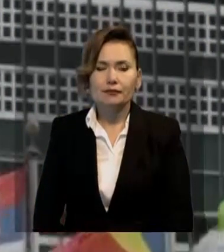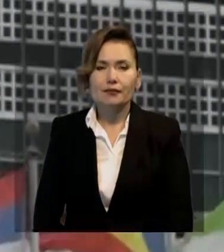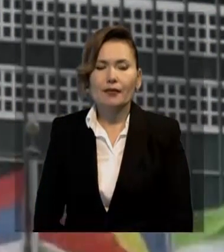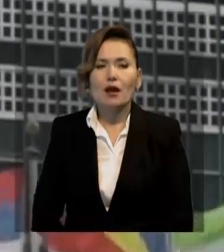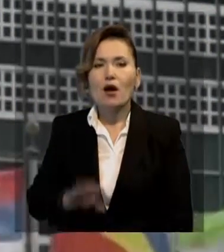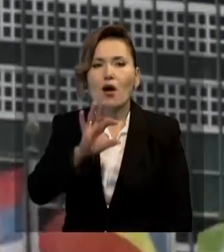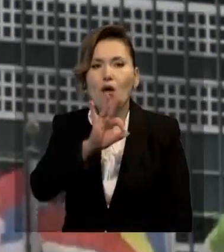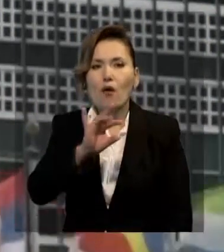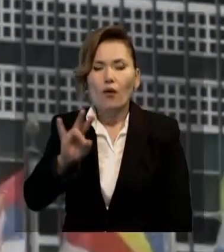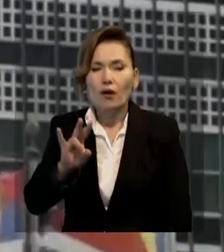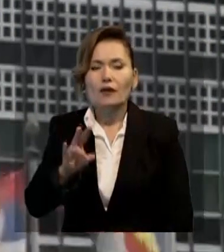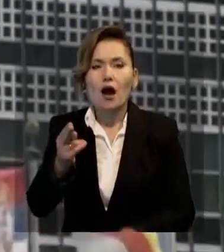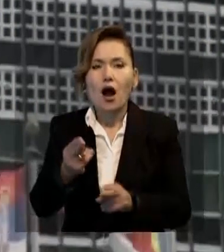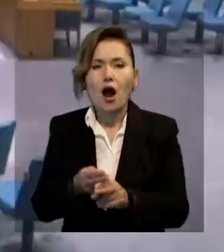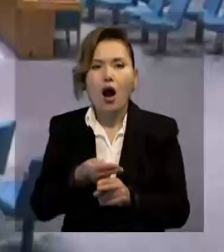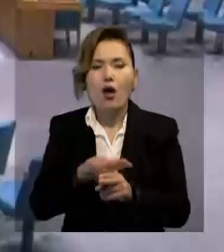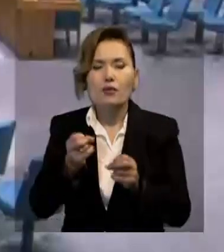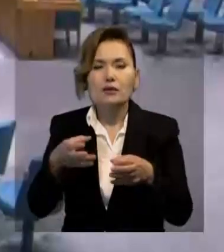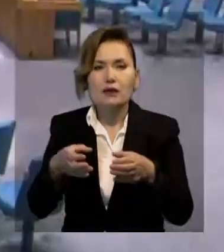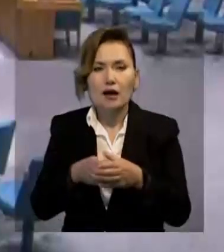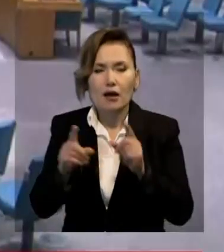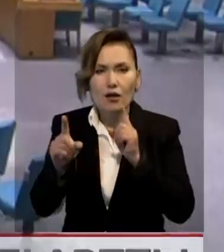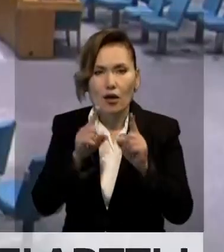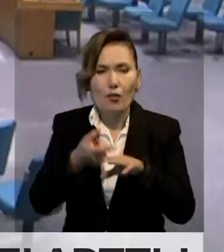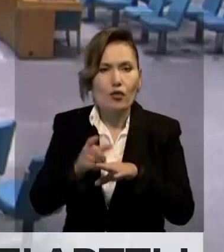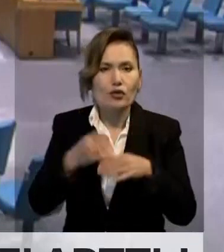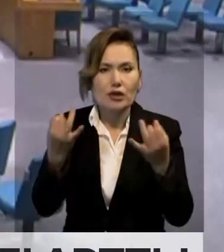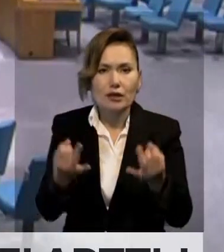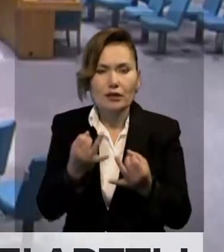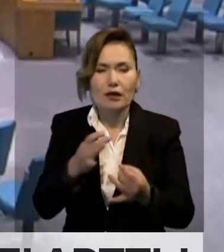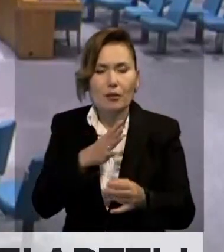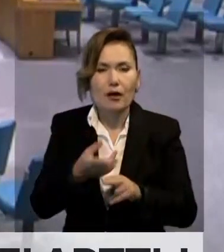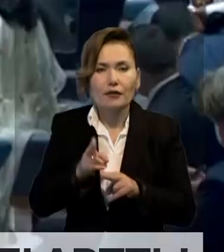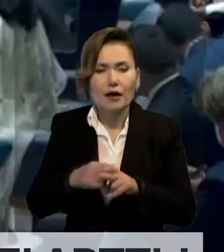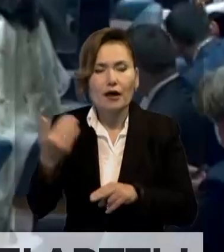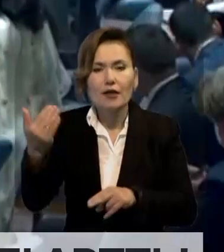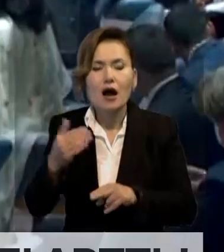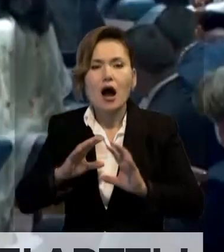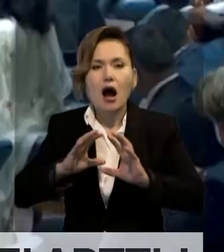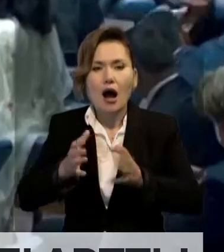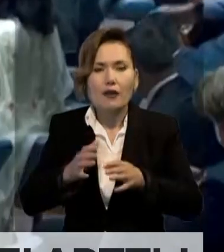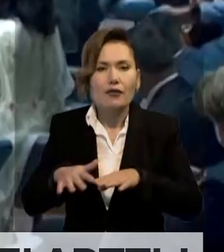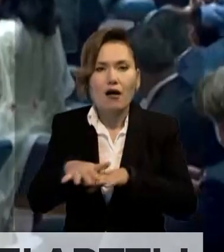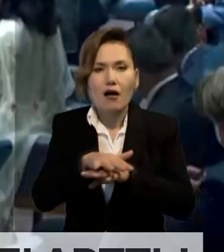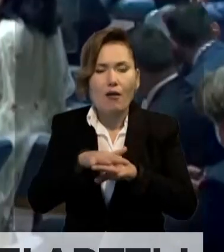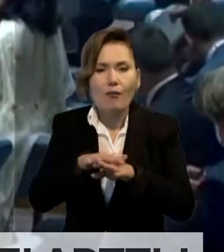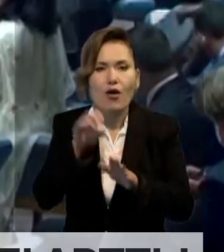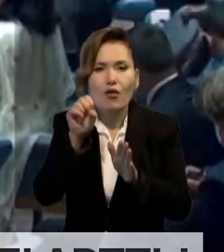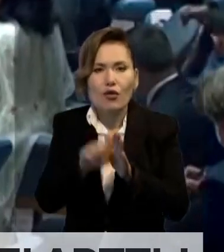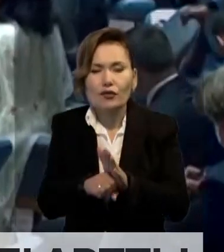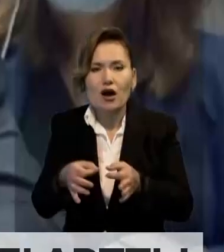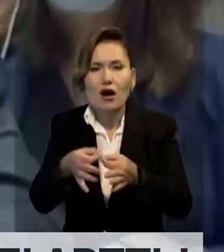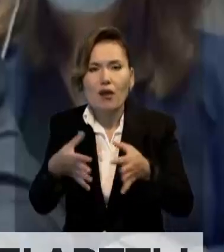Біріккен ұлттар ұйымы қауіпсіздік кеңесінің бұл жолғы отырысы тартысты болды. Өйткені тараптар адамзатты жаппай қырып жоятын қаруды